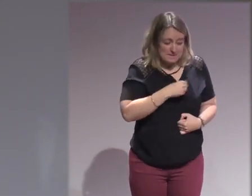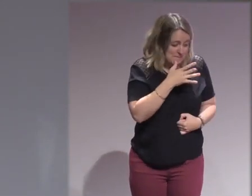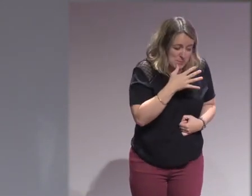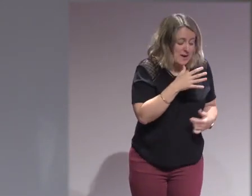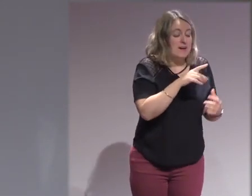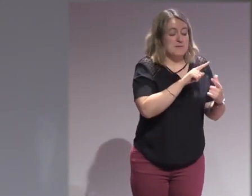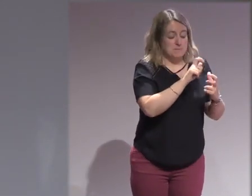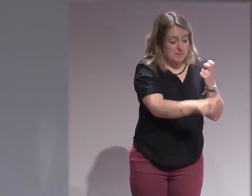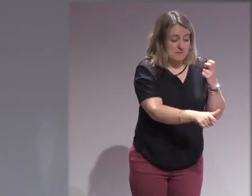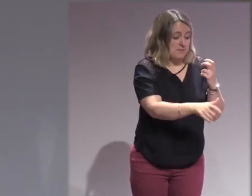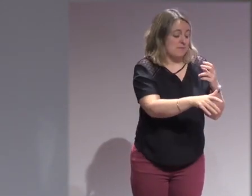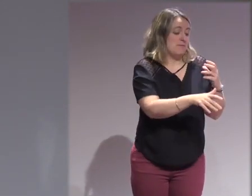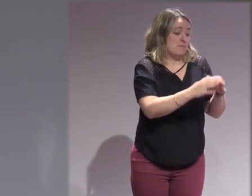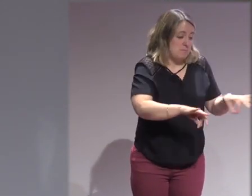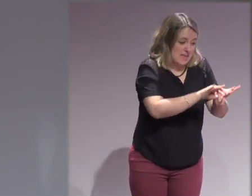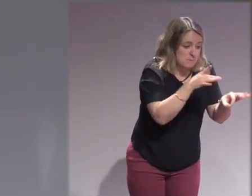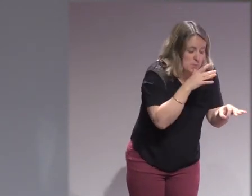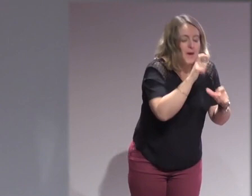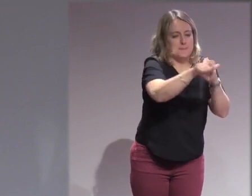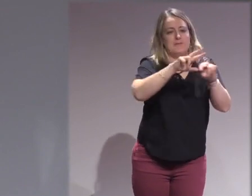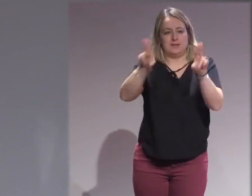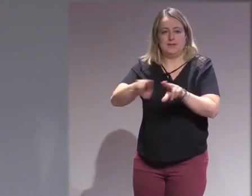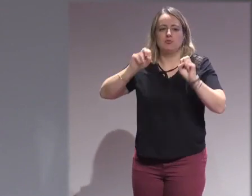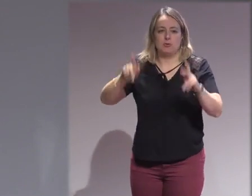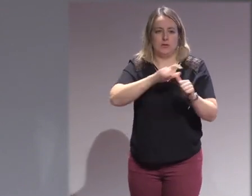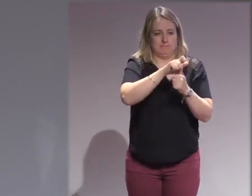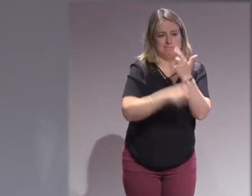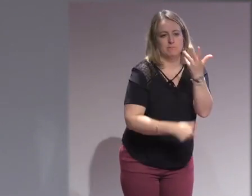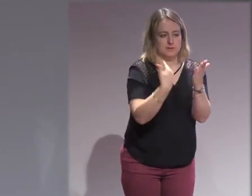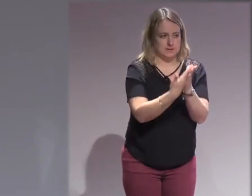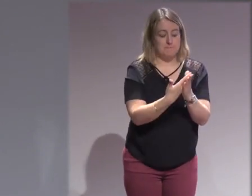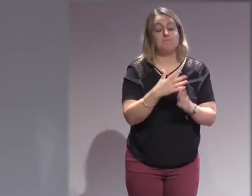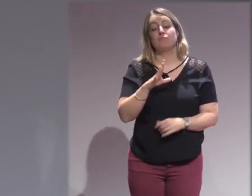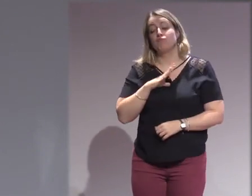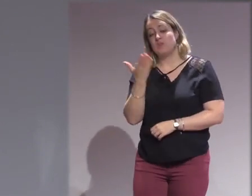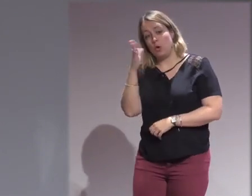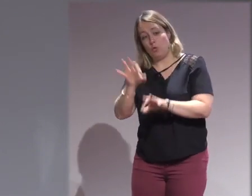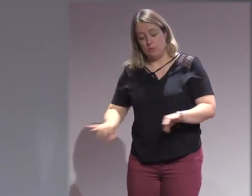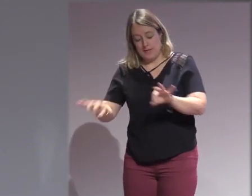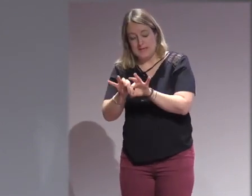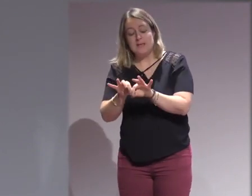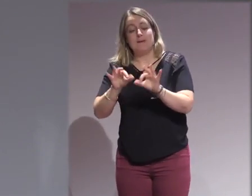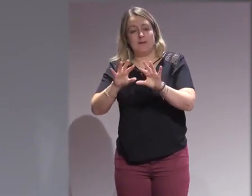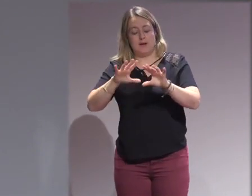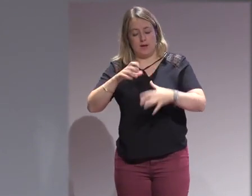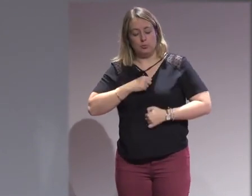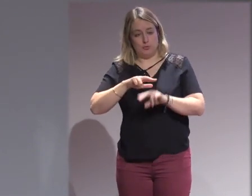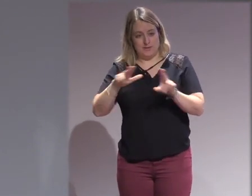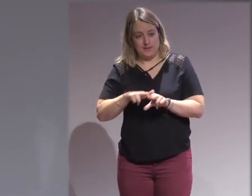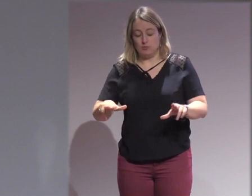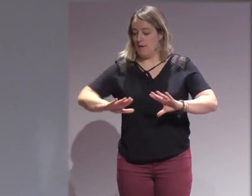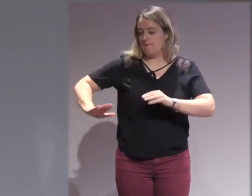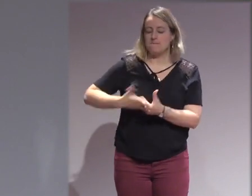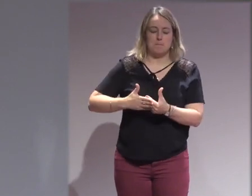l'international. De l'autre côté, on a aussi des pays qui ont fermé l'adoption internationale suite effectivement à des scandales ou à des histoires effectivement de maltraitance